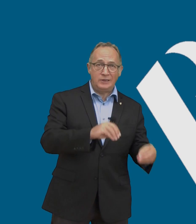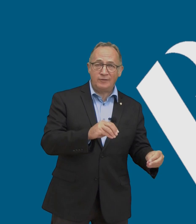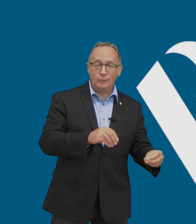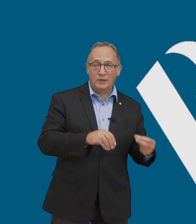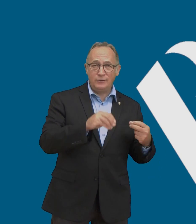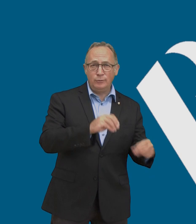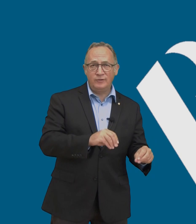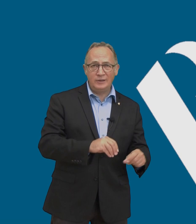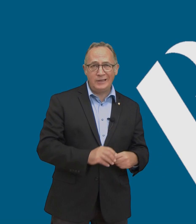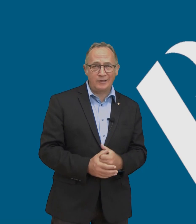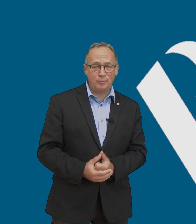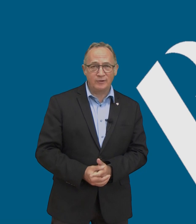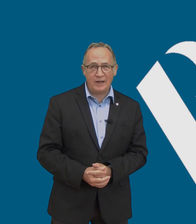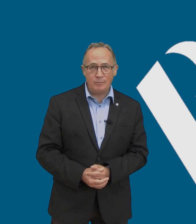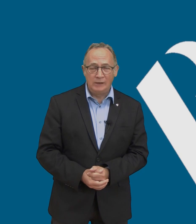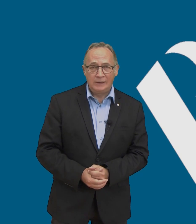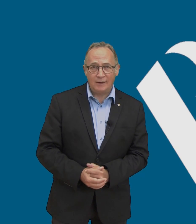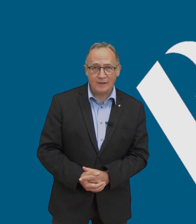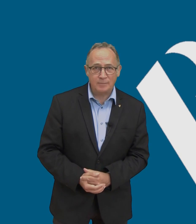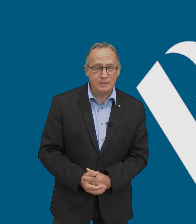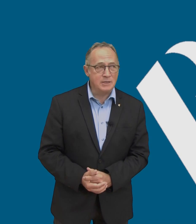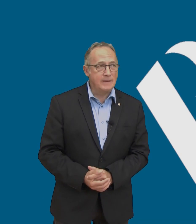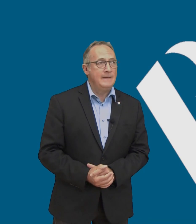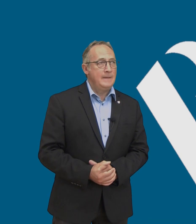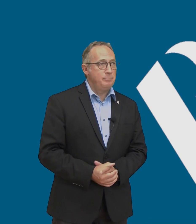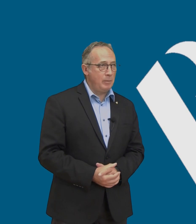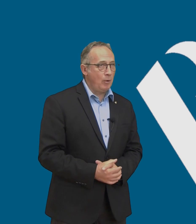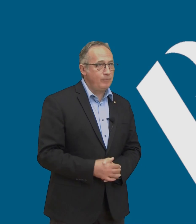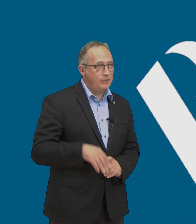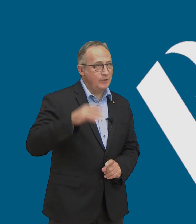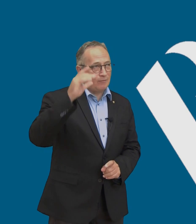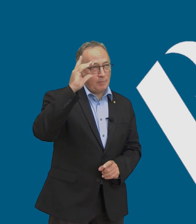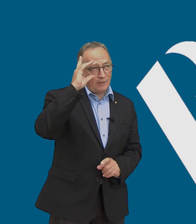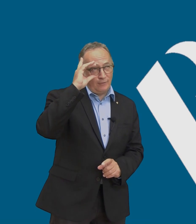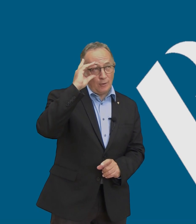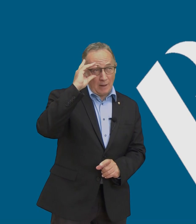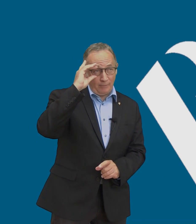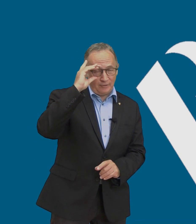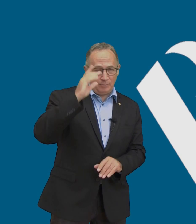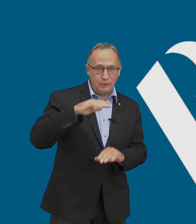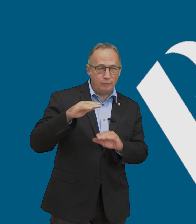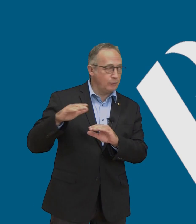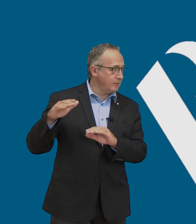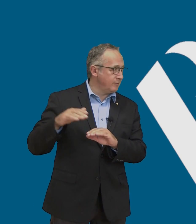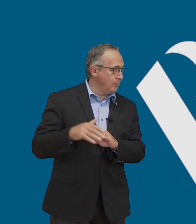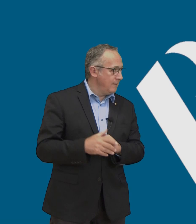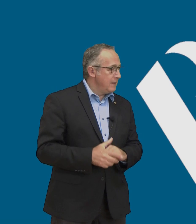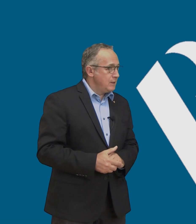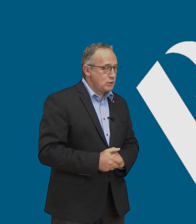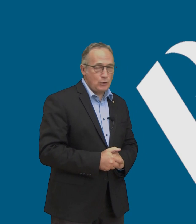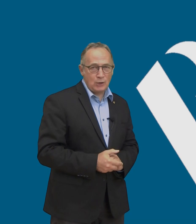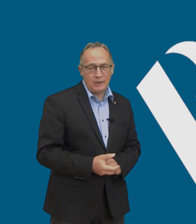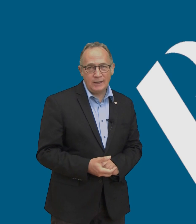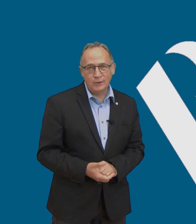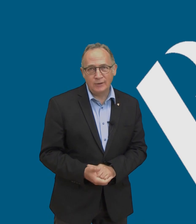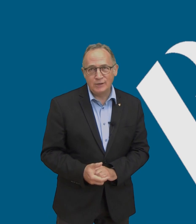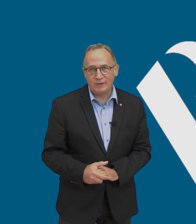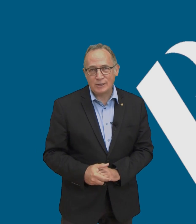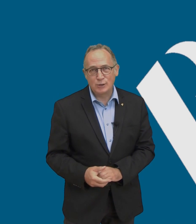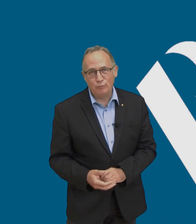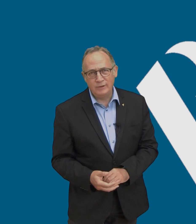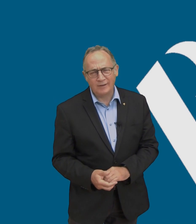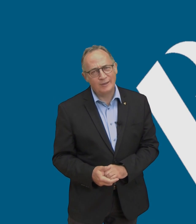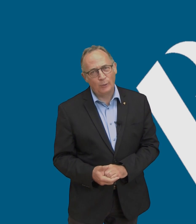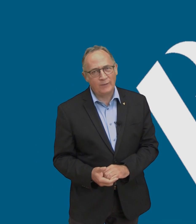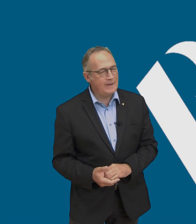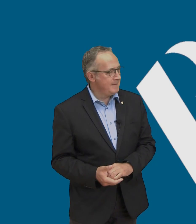à être dans une élection qui est inutile et irresponsable en temps de pandémie. Mais bon, ça fait partie de ma petite pile de frustration. J'ai un collègue qui